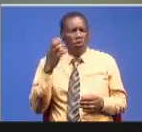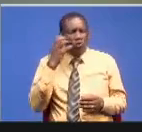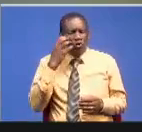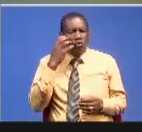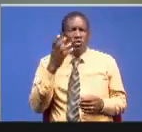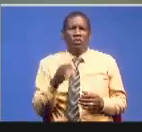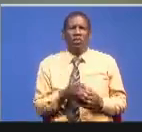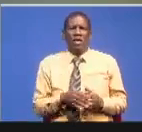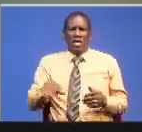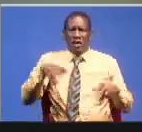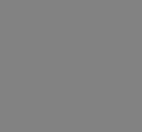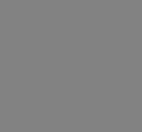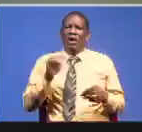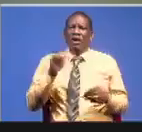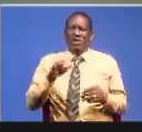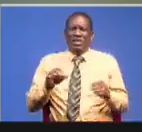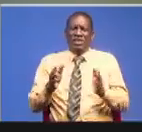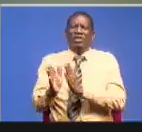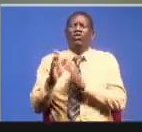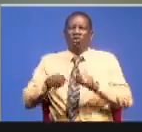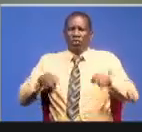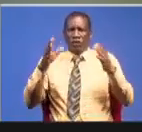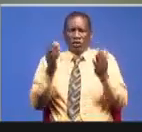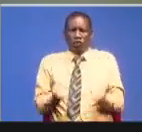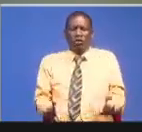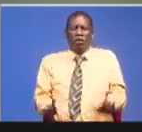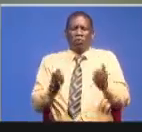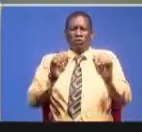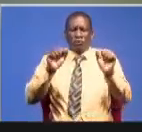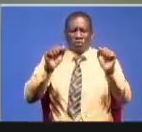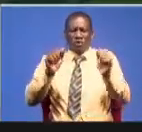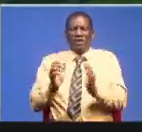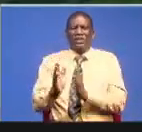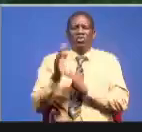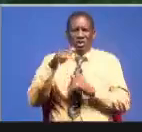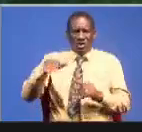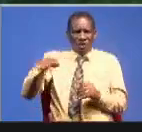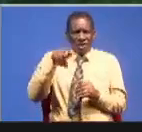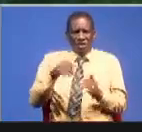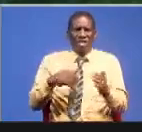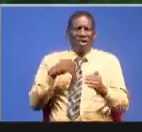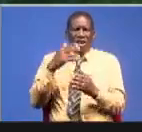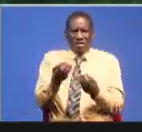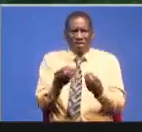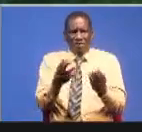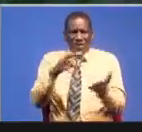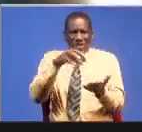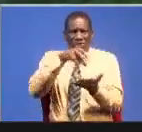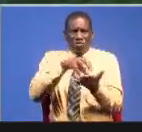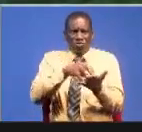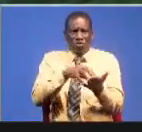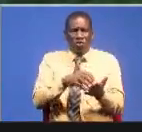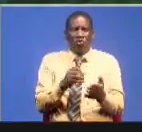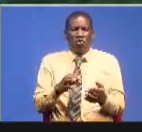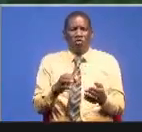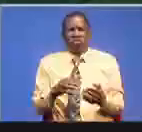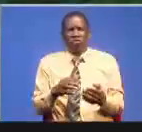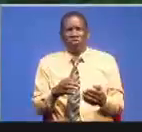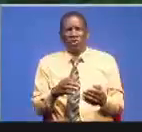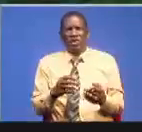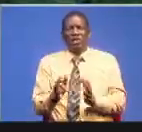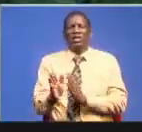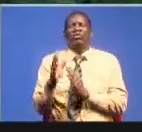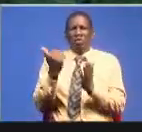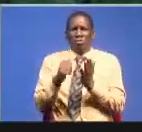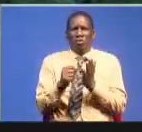sana. Wakazi wameomba vyombo vya usalama kuimarisha hali ya usalama katika eneo hilo kufuatia ongezeko la visa vya utovu wa